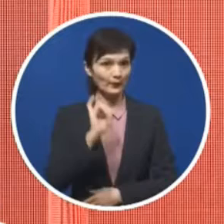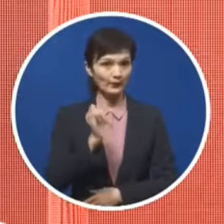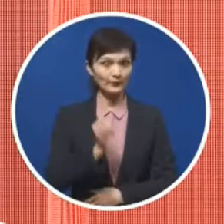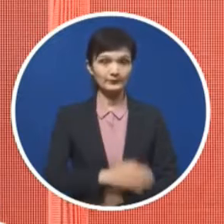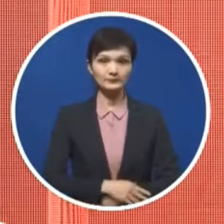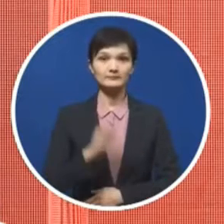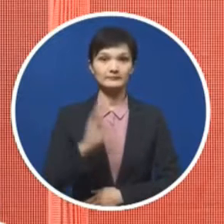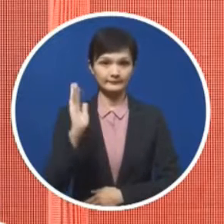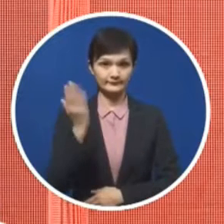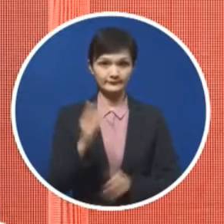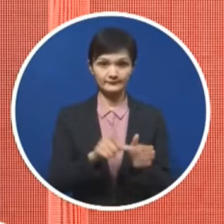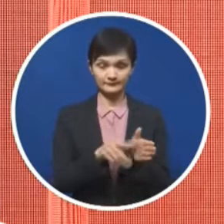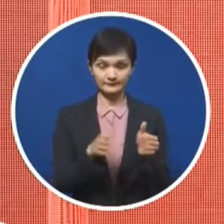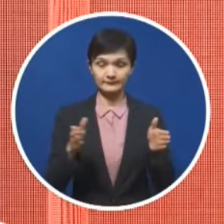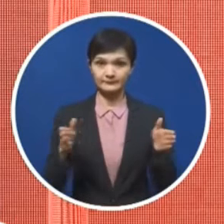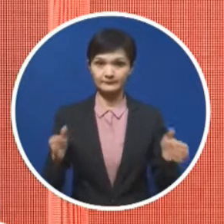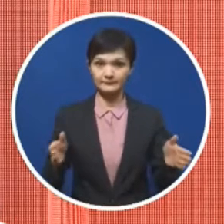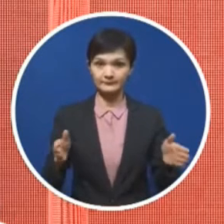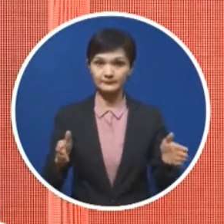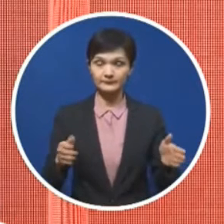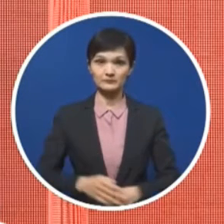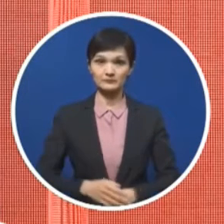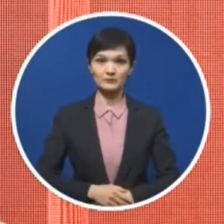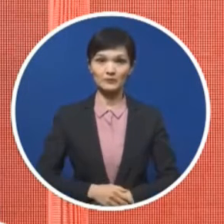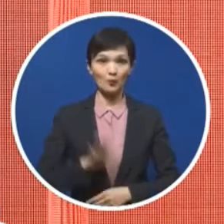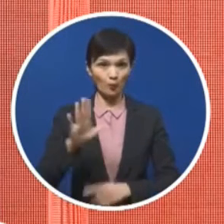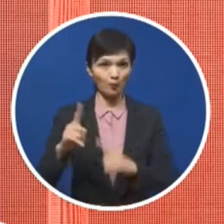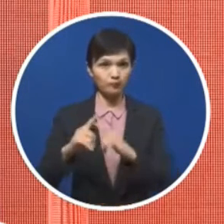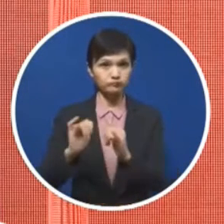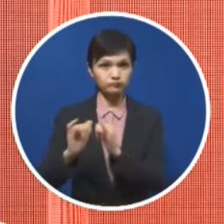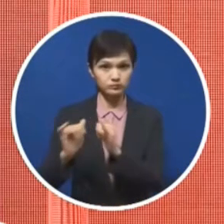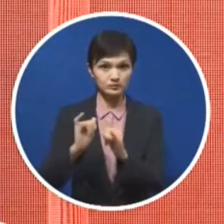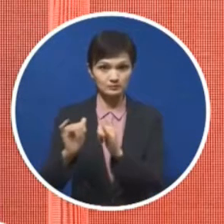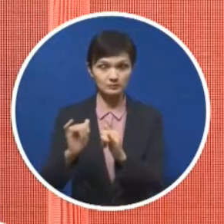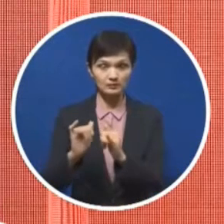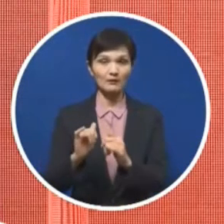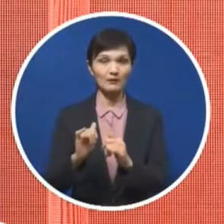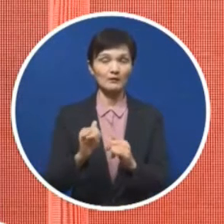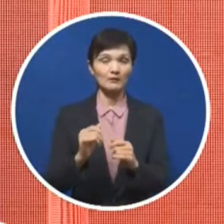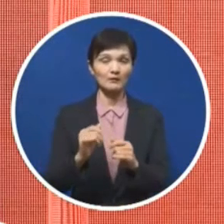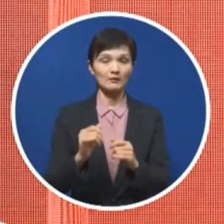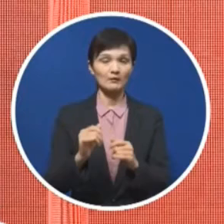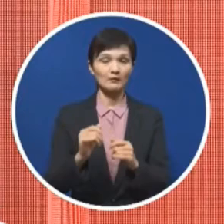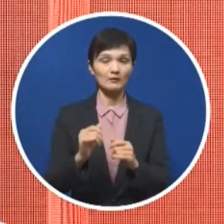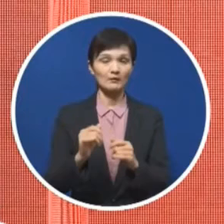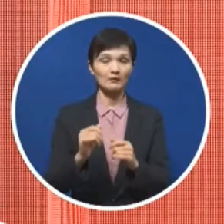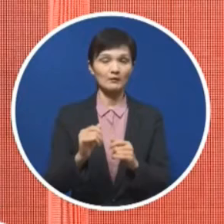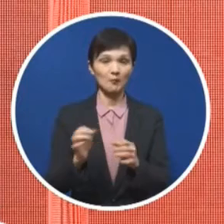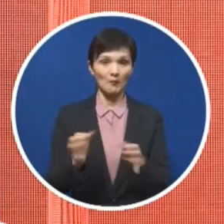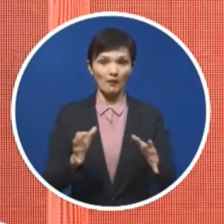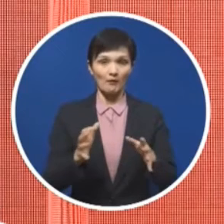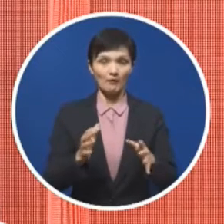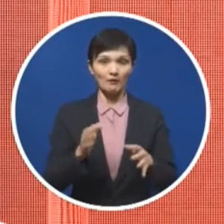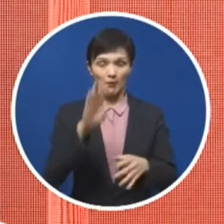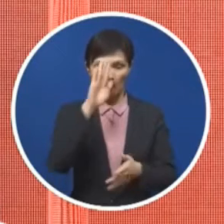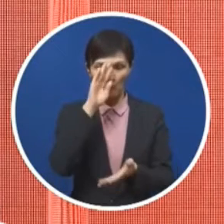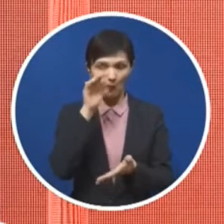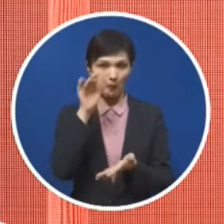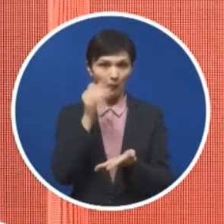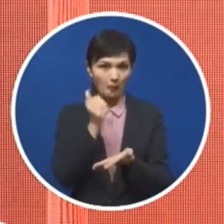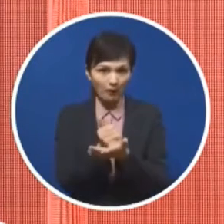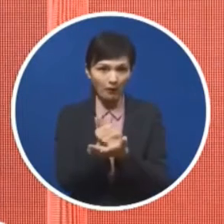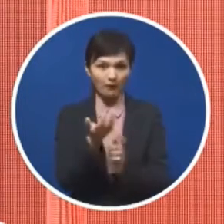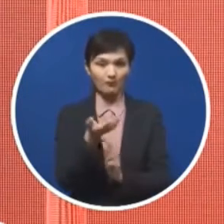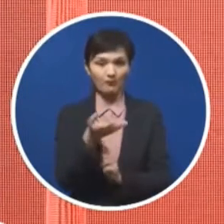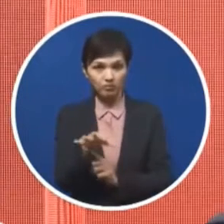这段期间，我们不但有民众失去宝贵的生命，更有许